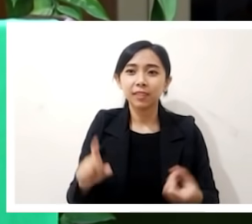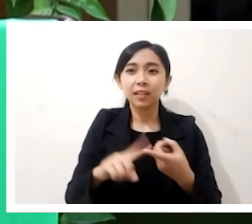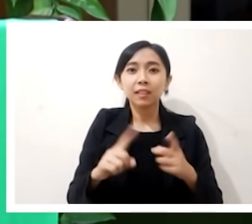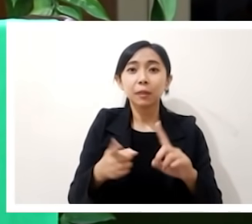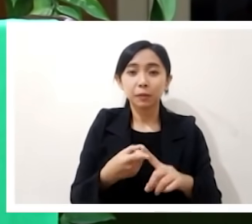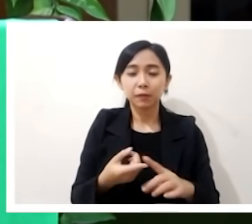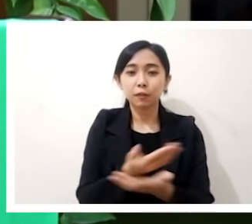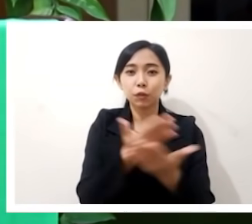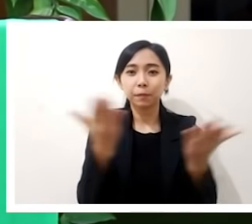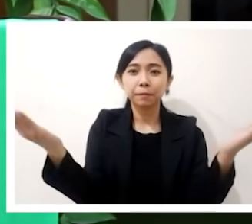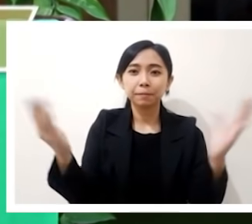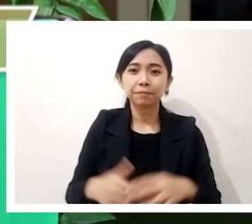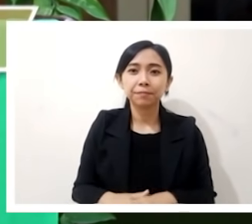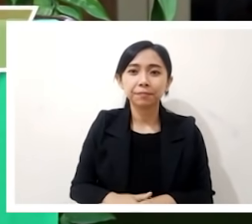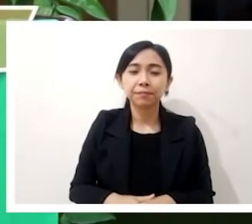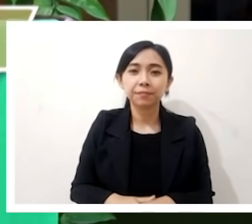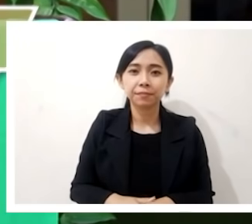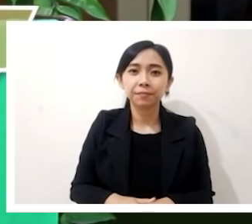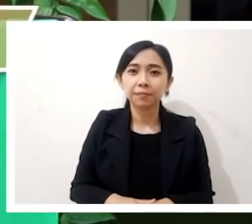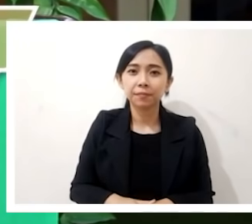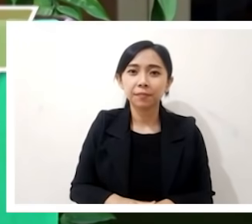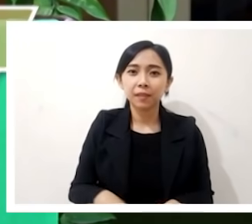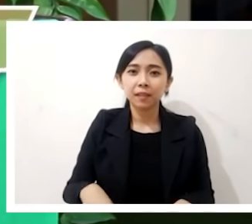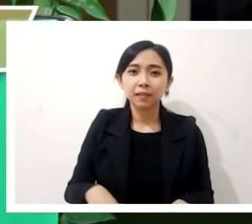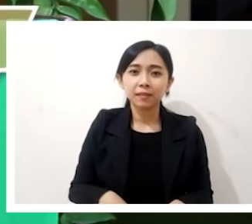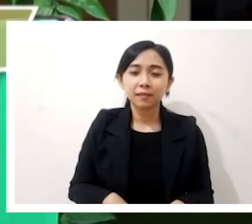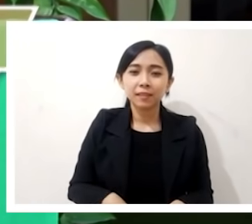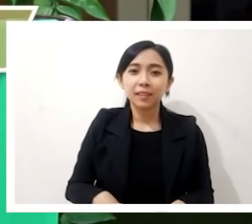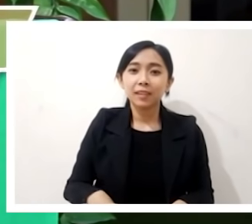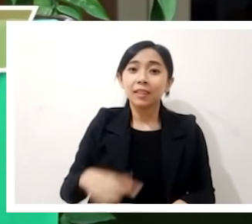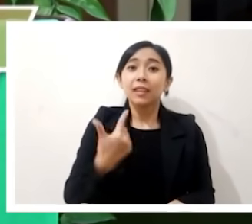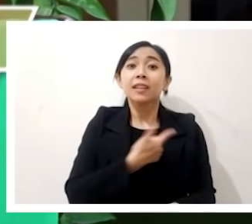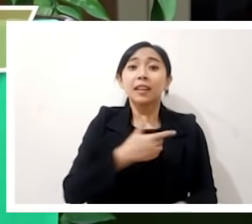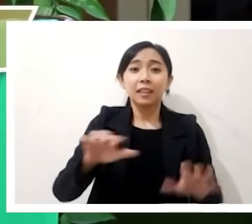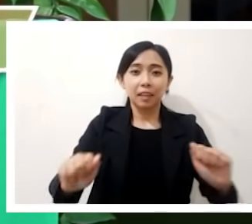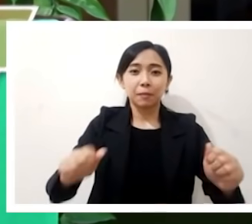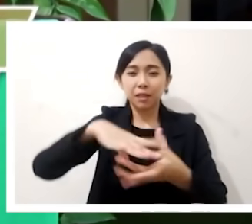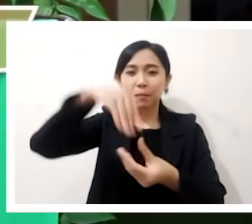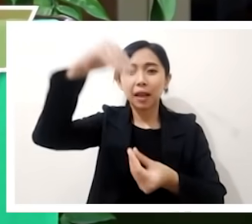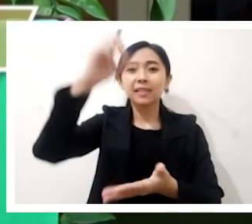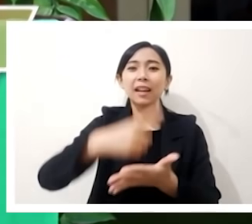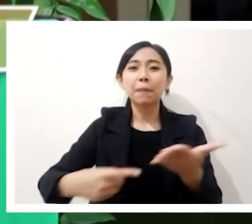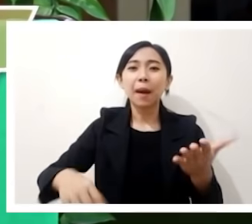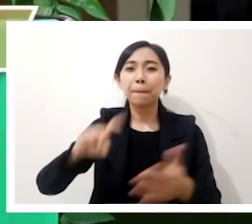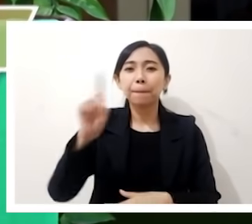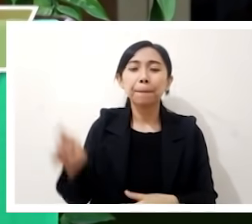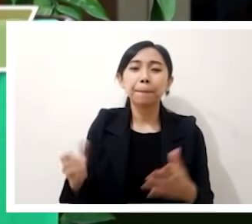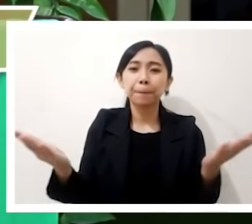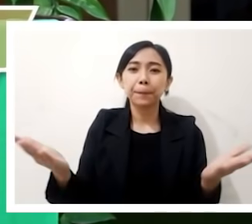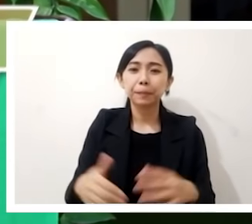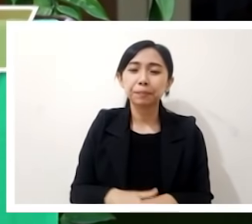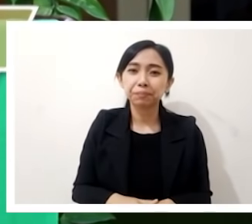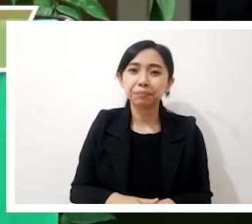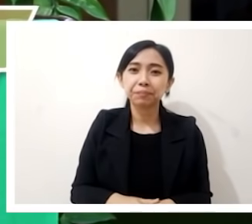Kekasih-kekasih Tuhan sekalian. Apa yang dapat kita pelajari dari pengajaran surat Ibrani ini bagi kita